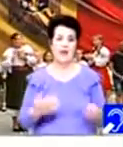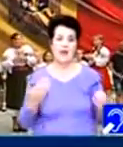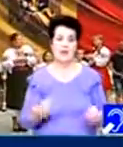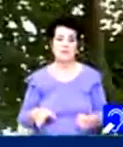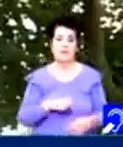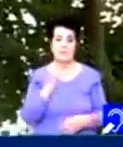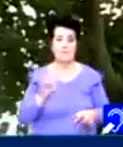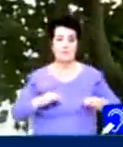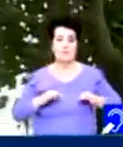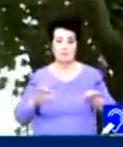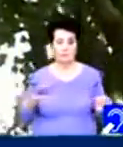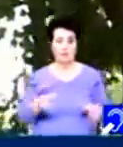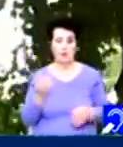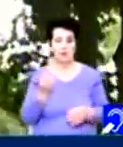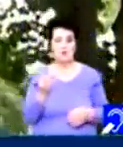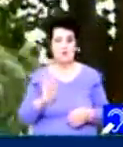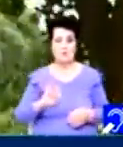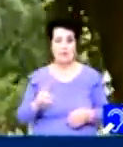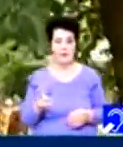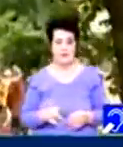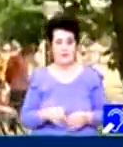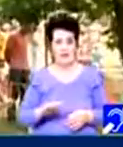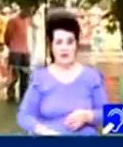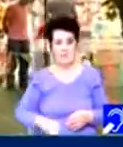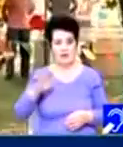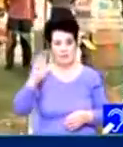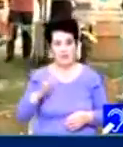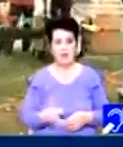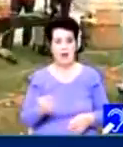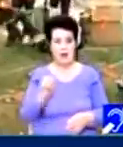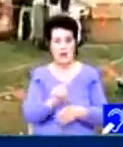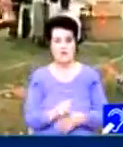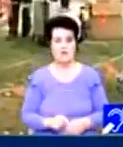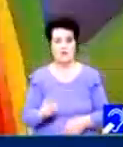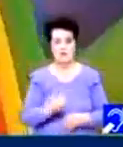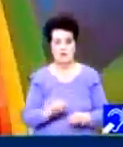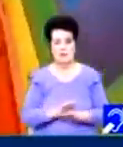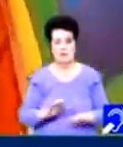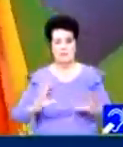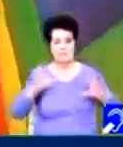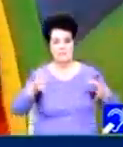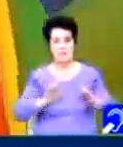Astăzi a fost sărbătoare la Șerpeni. De la mic la mare, toți au ajuns pentru o clipă în lumea copilăriei.